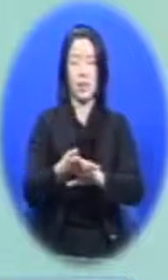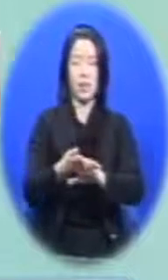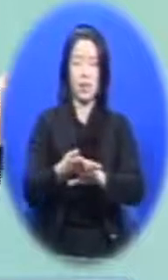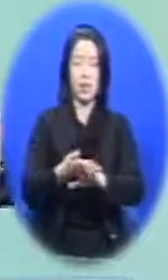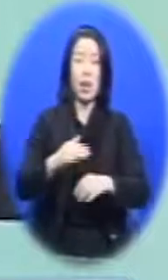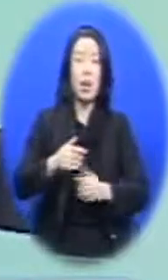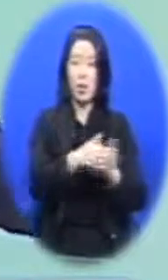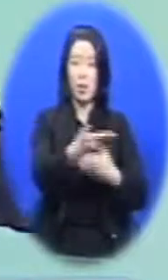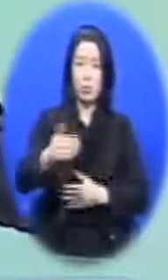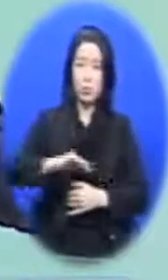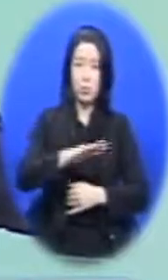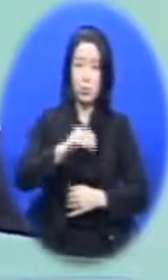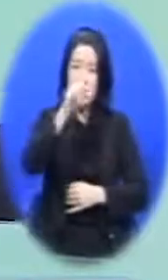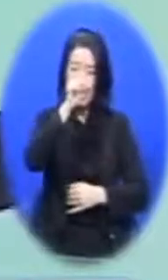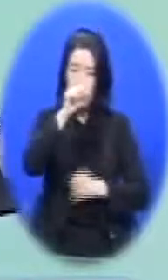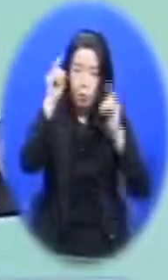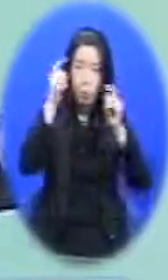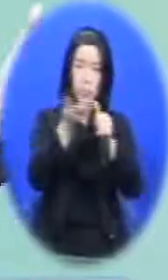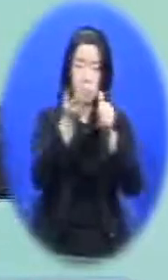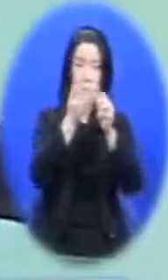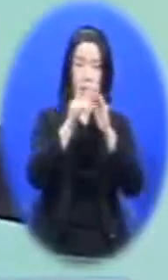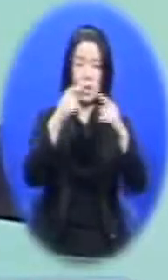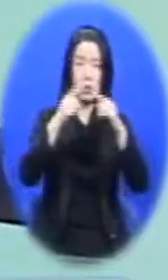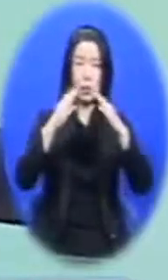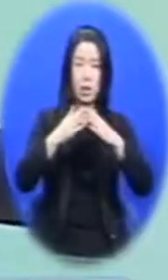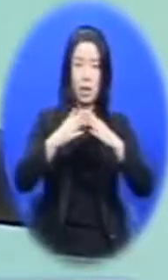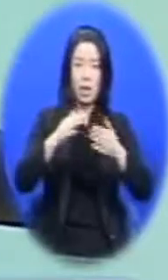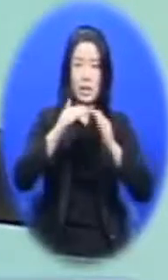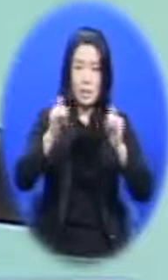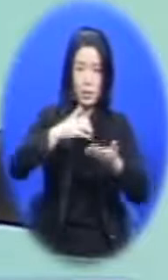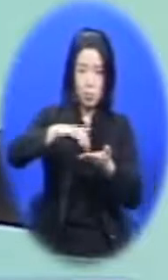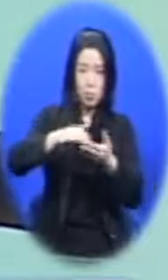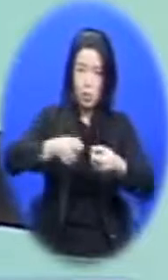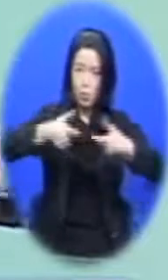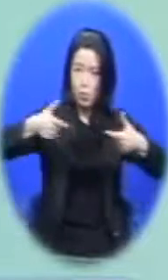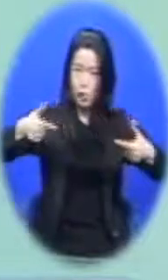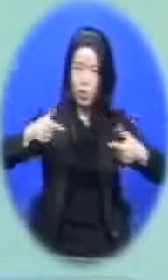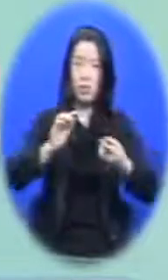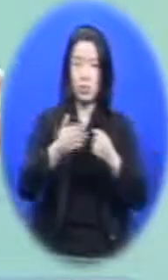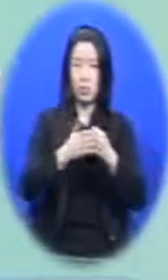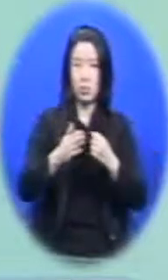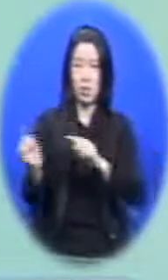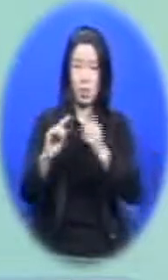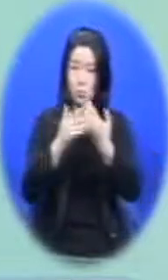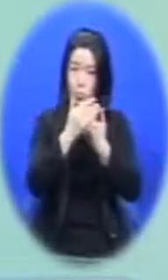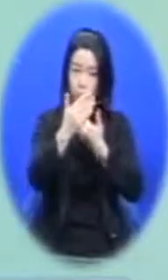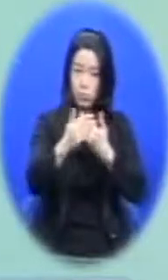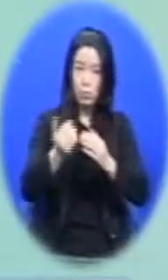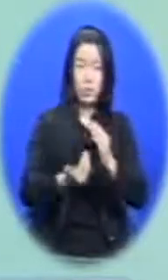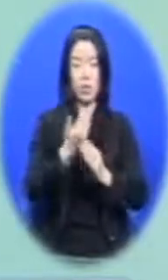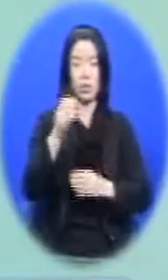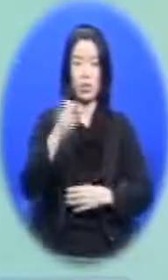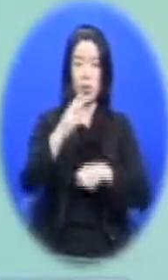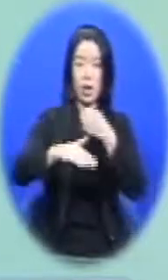여러분, 우리 선한목자교회가 교인 수가 많아지는 것으로 인해서 부흥이 일어나고 있고